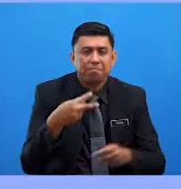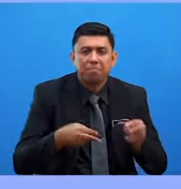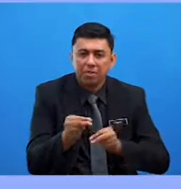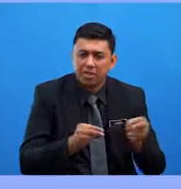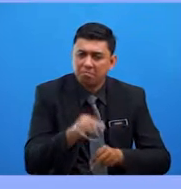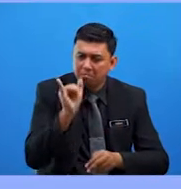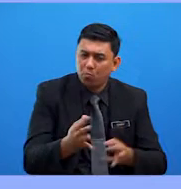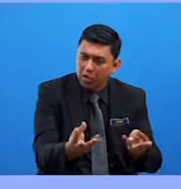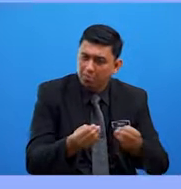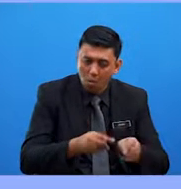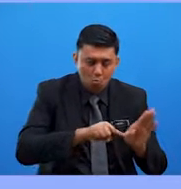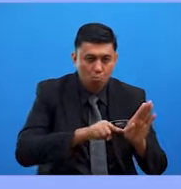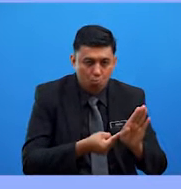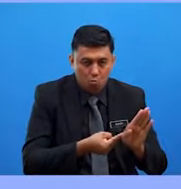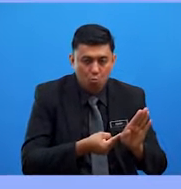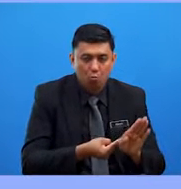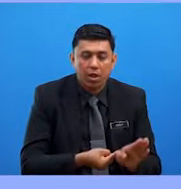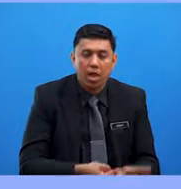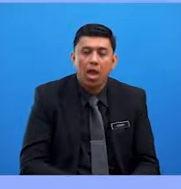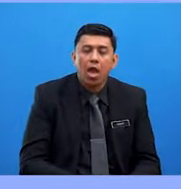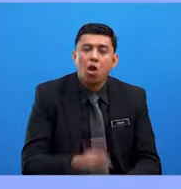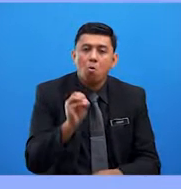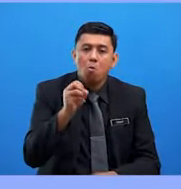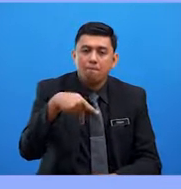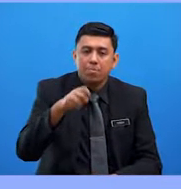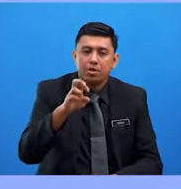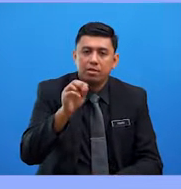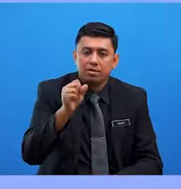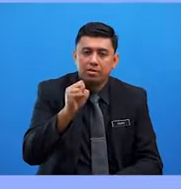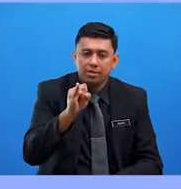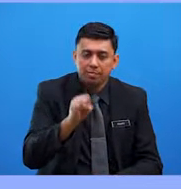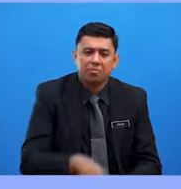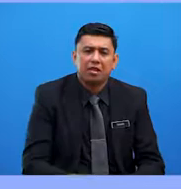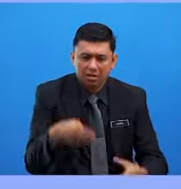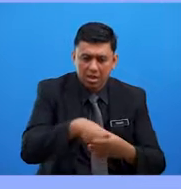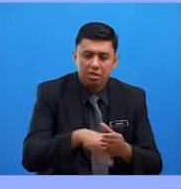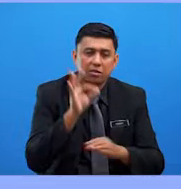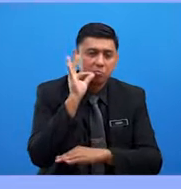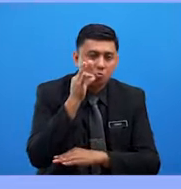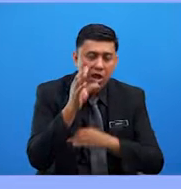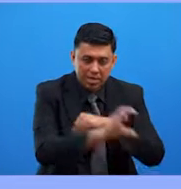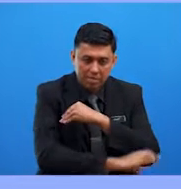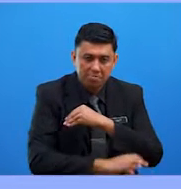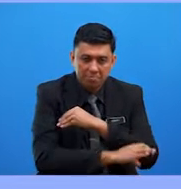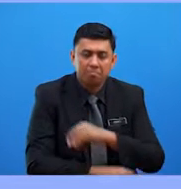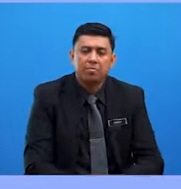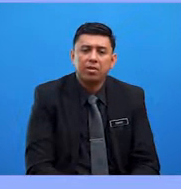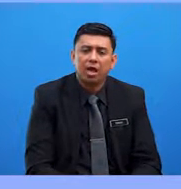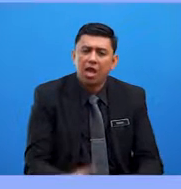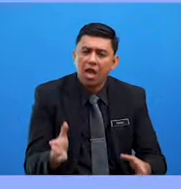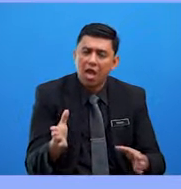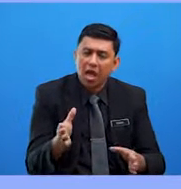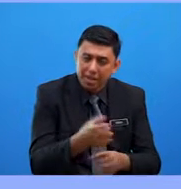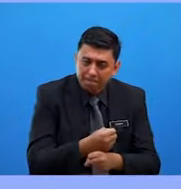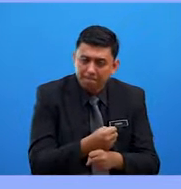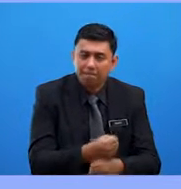perniagaan yang ingin memulakan operasi pengeluaran dalam sesebuah negara akan cenderung mengambil